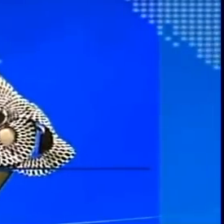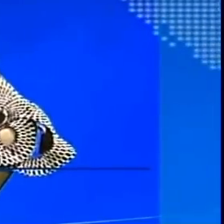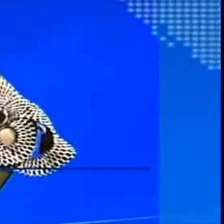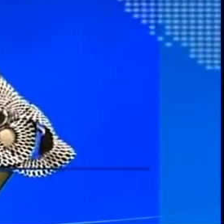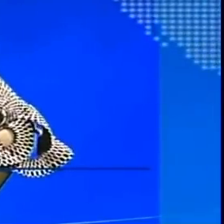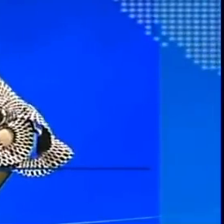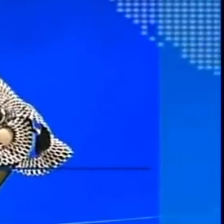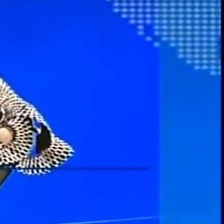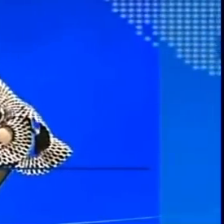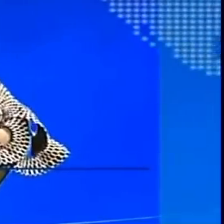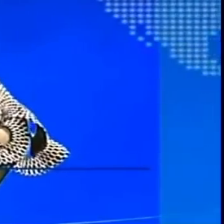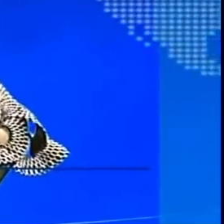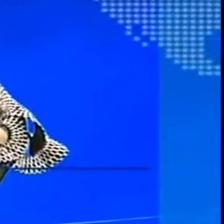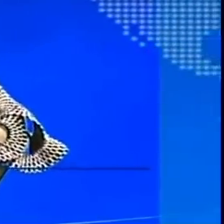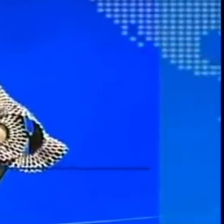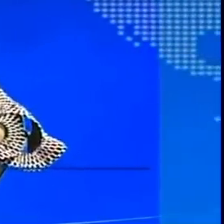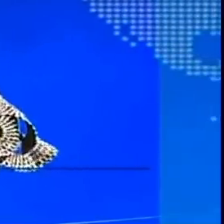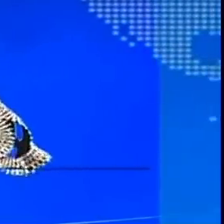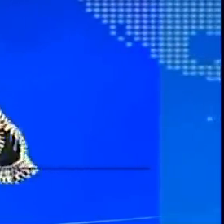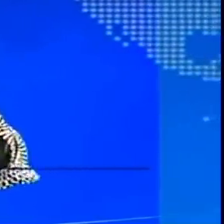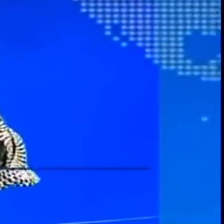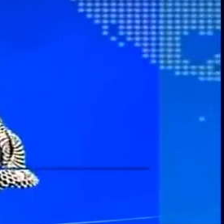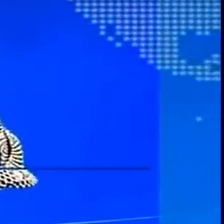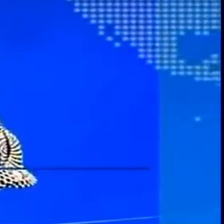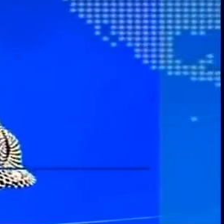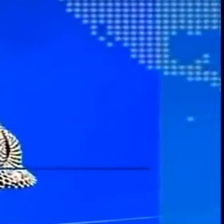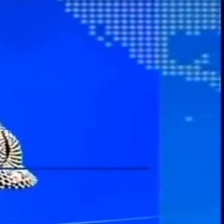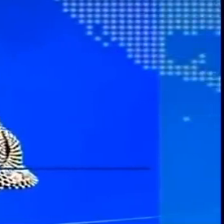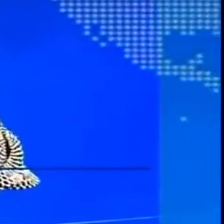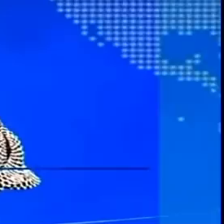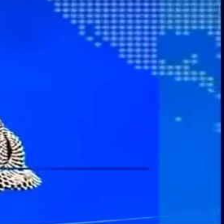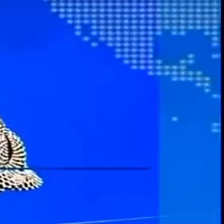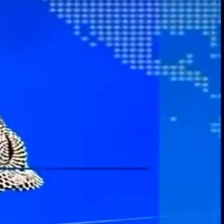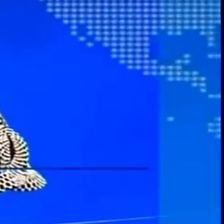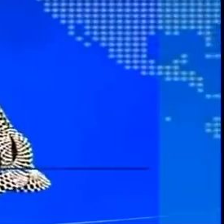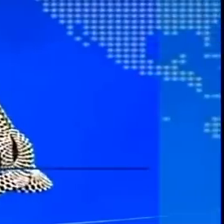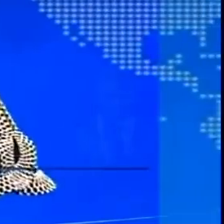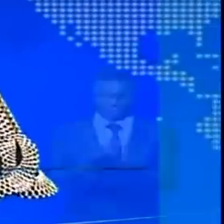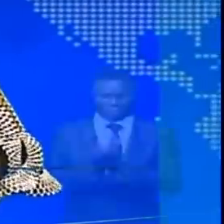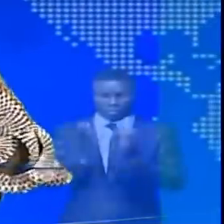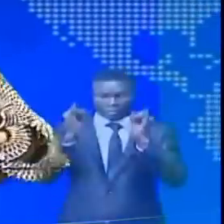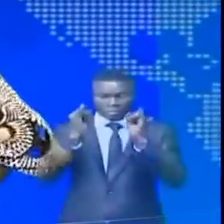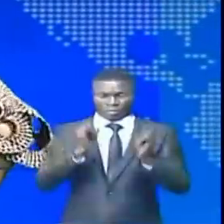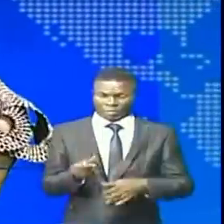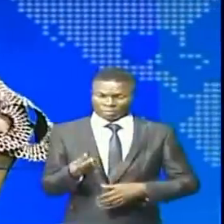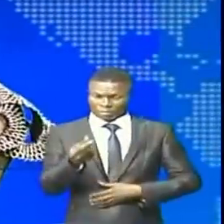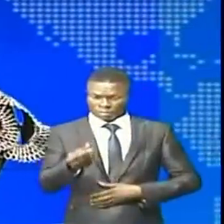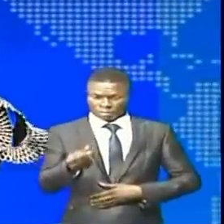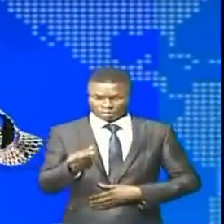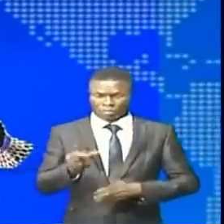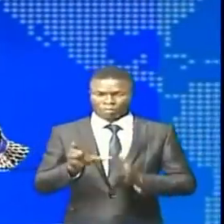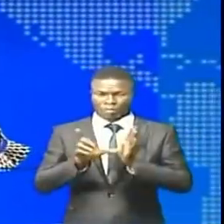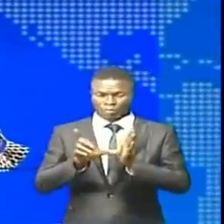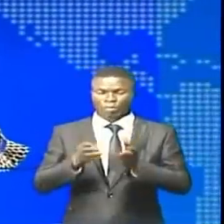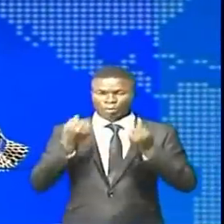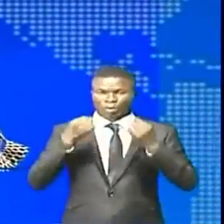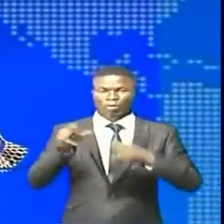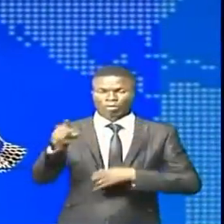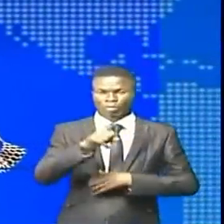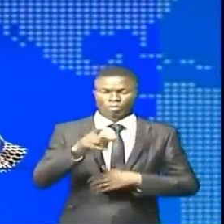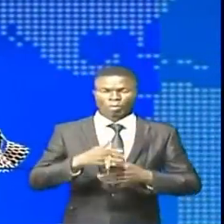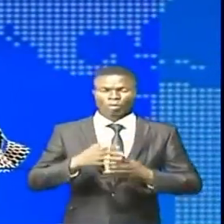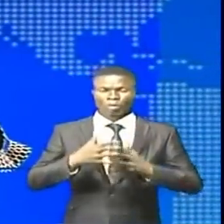tous les anciens combattants ont désormais une carte biométrique vous suivrez le lancement dans ce journal un respirateur